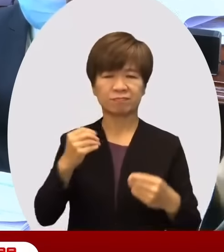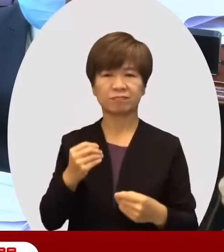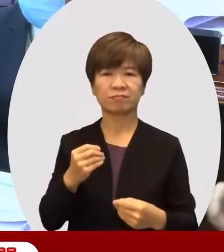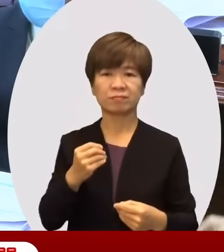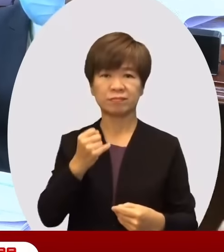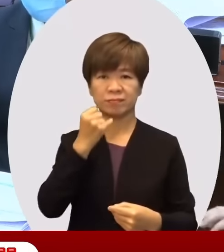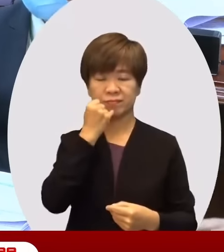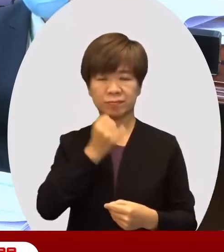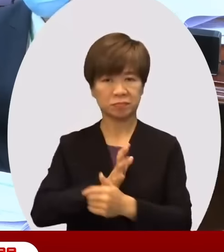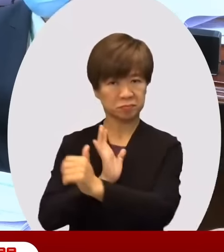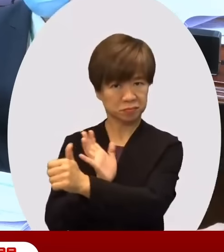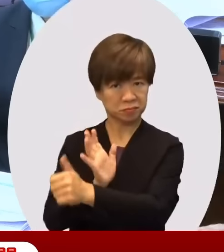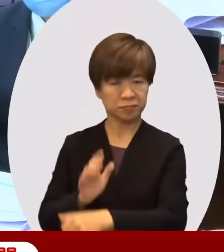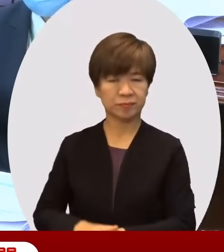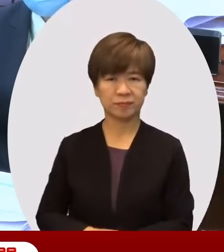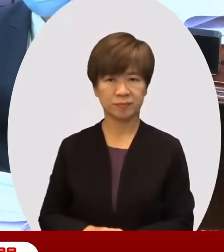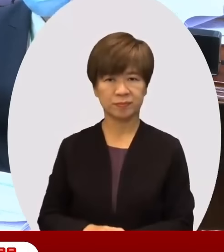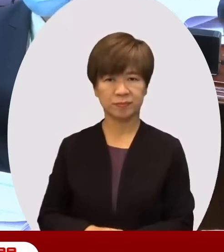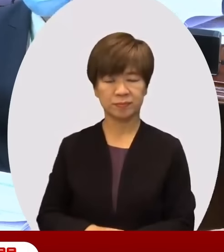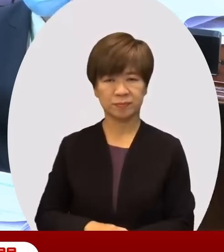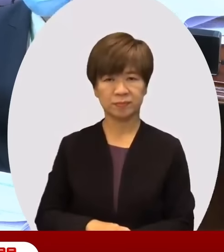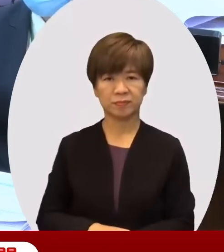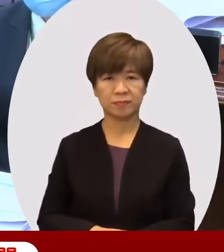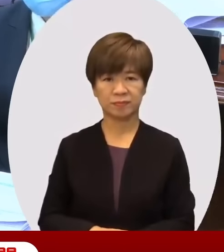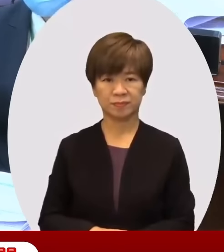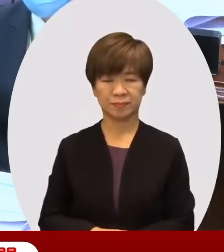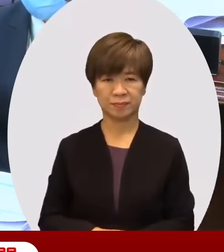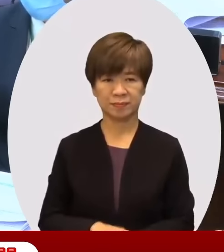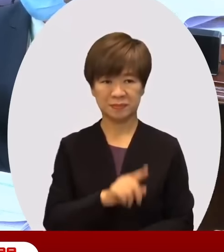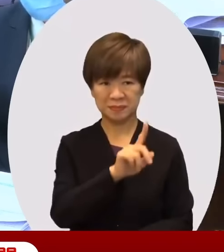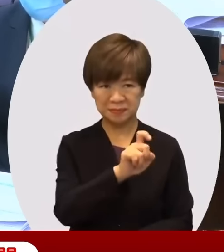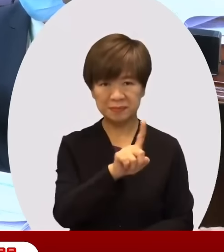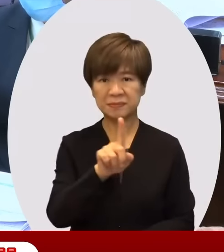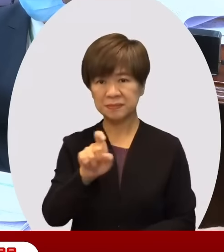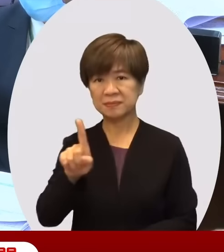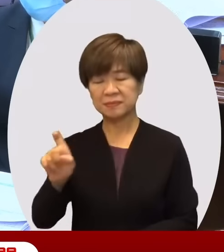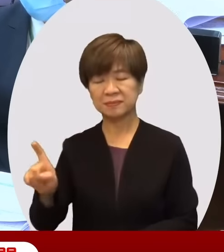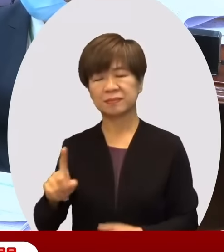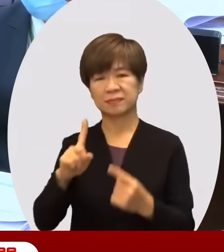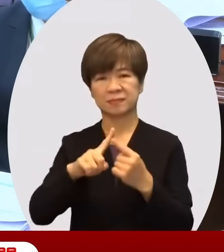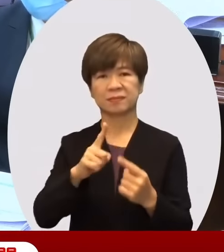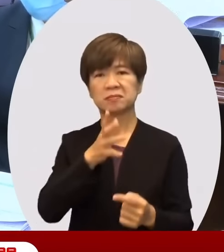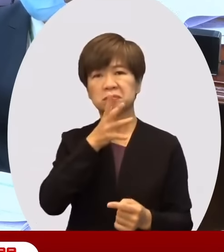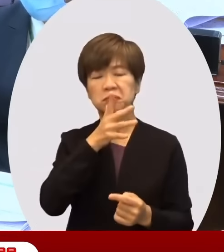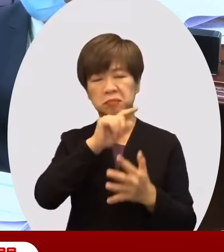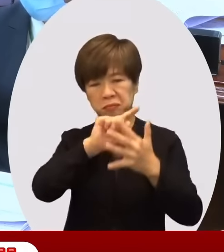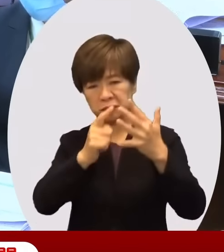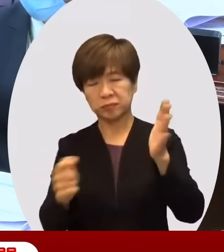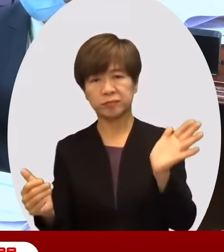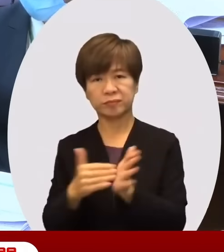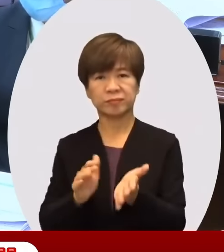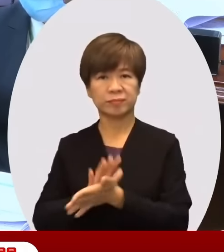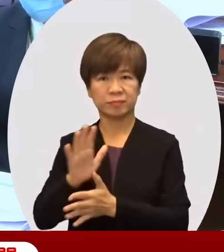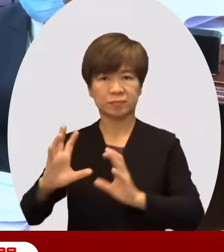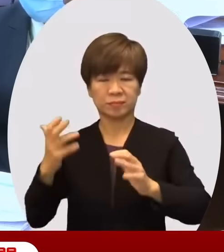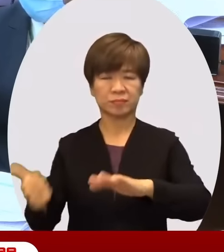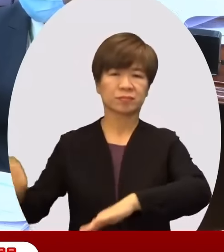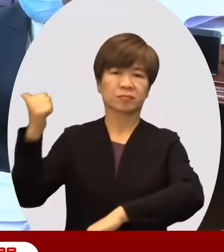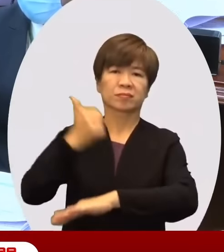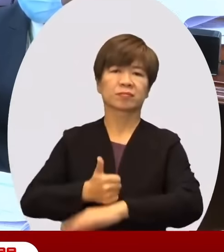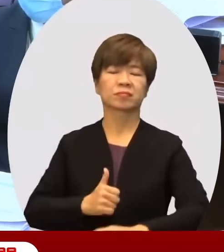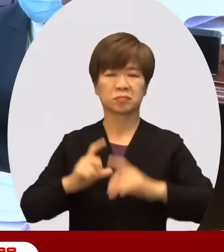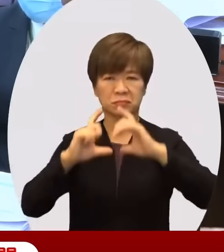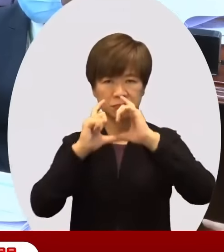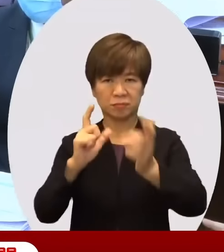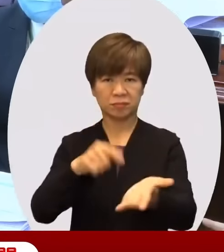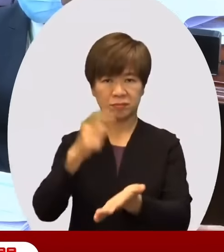嘛。那十一每一个党团十一个人讲完了以后，然后让总统上去讲一次，十一个人讲完了以